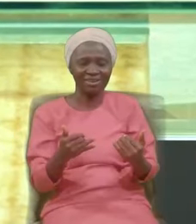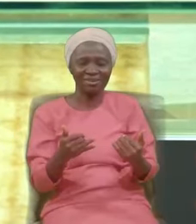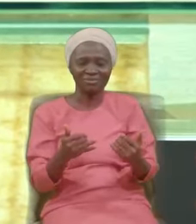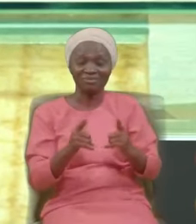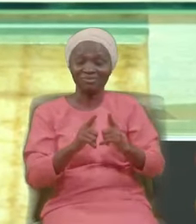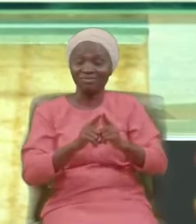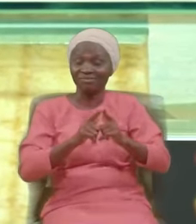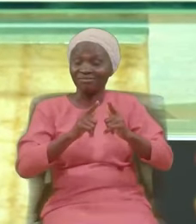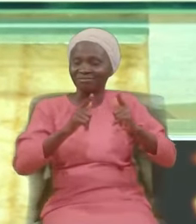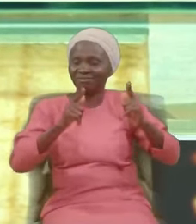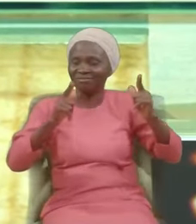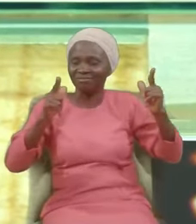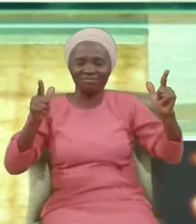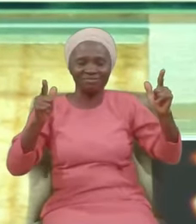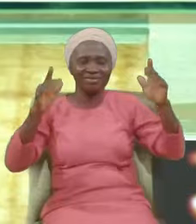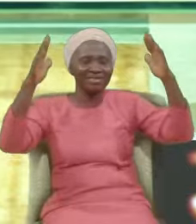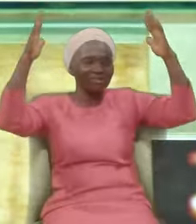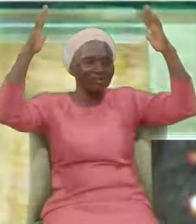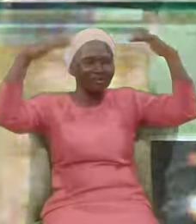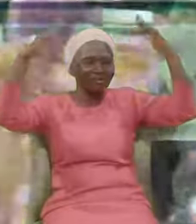La pluie surnaturelle.